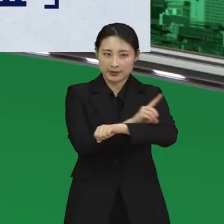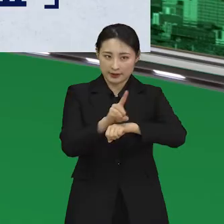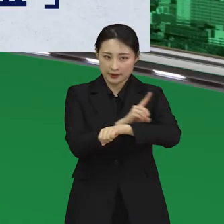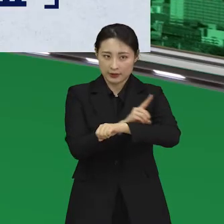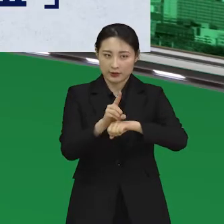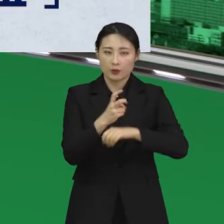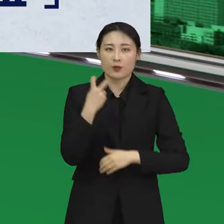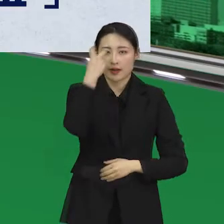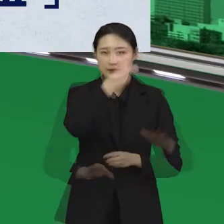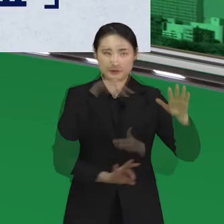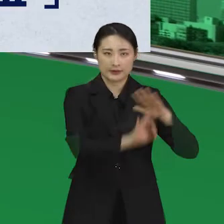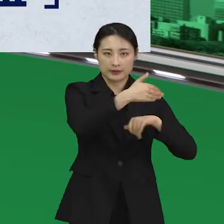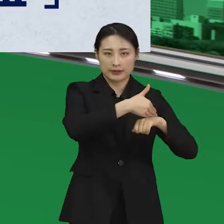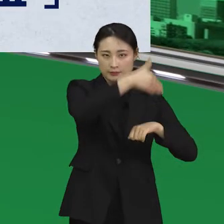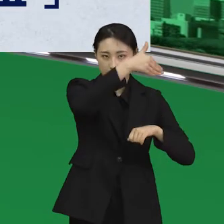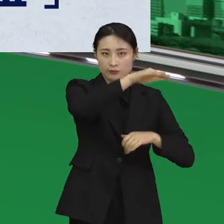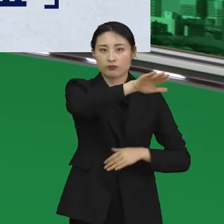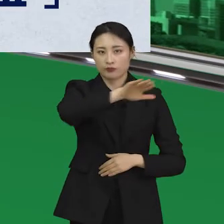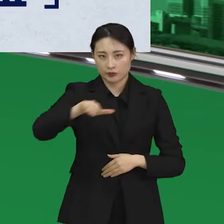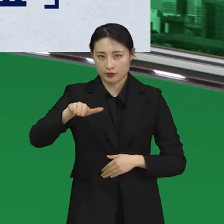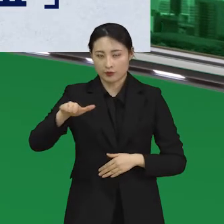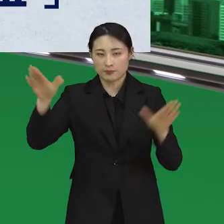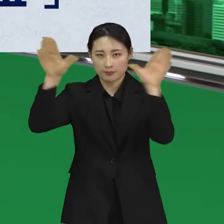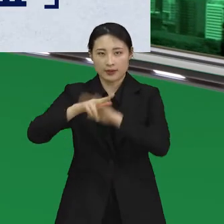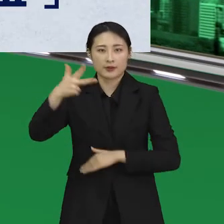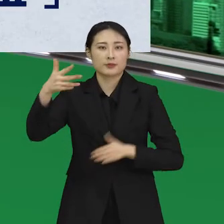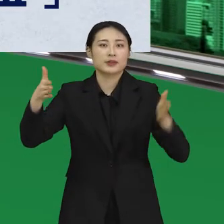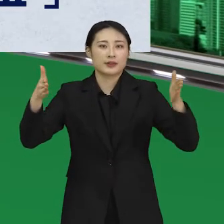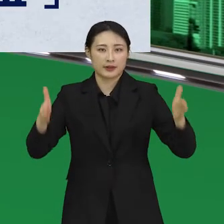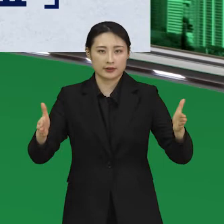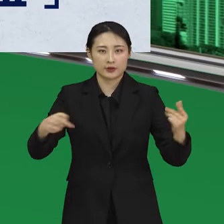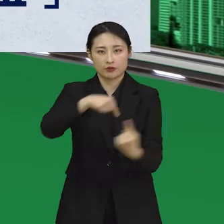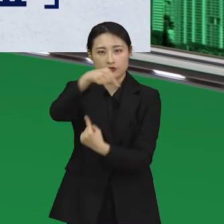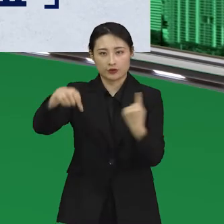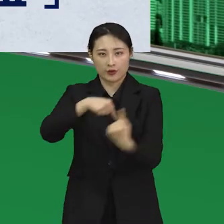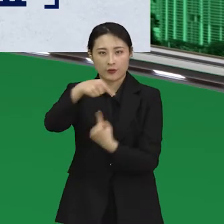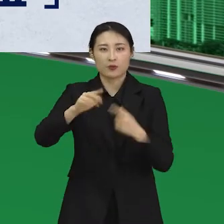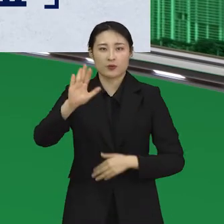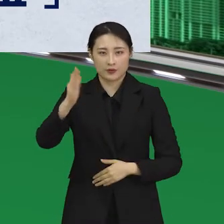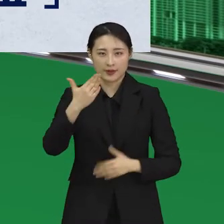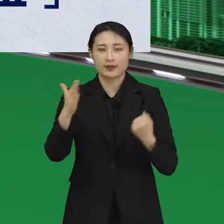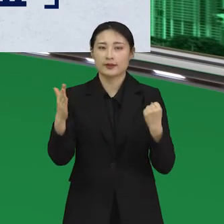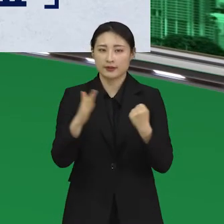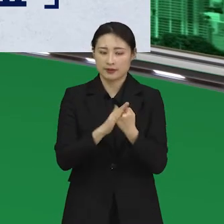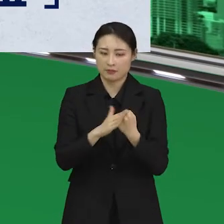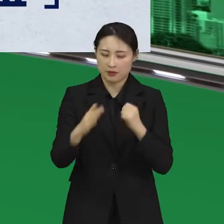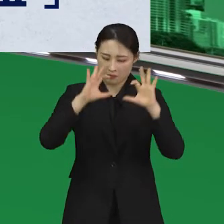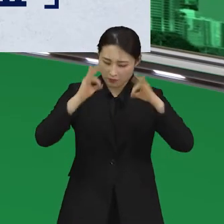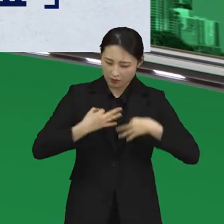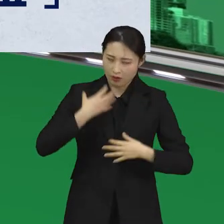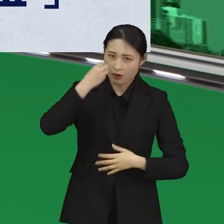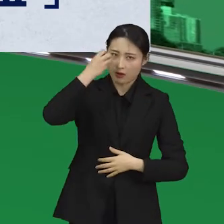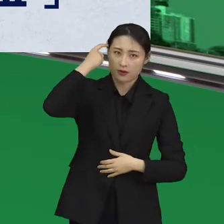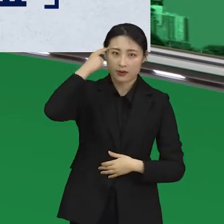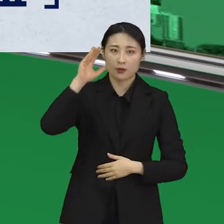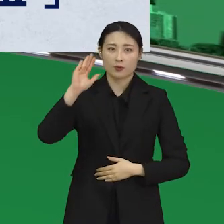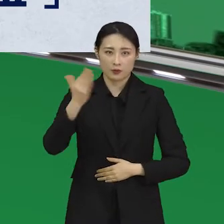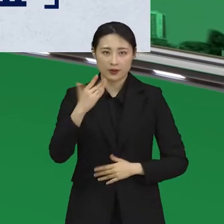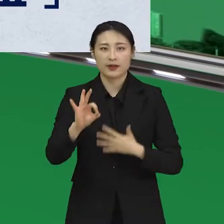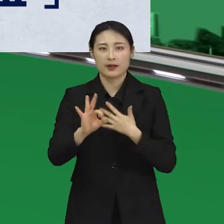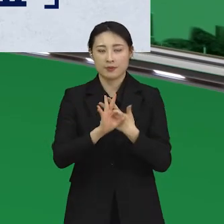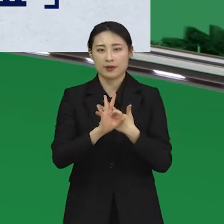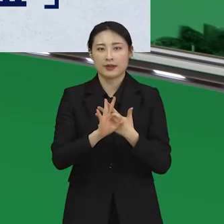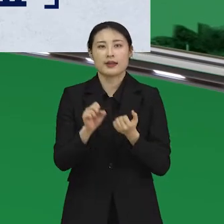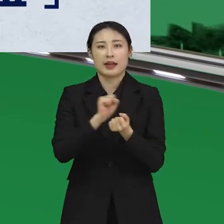관리센터도 오전 9시부터 오후 7시까지 정상 운영되니 조금이라도 이상이 있다면 감염병